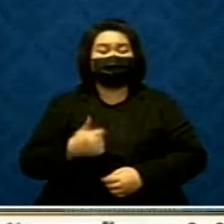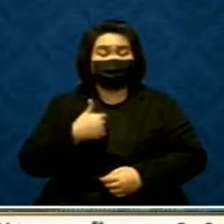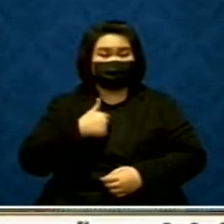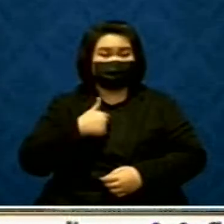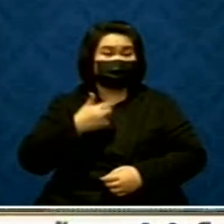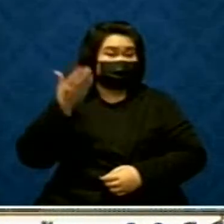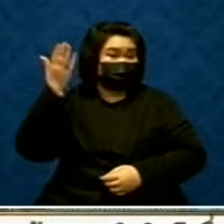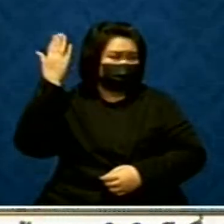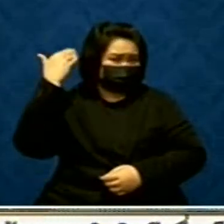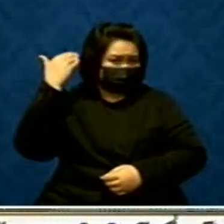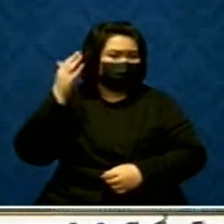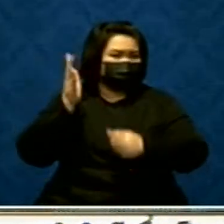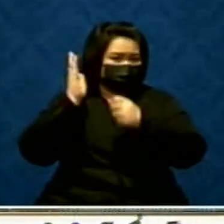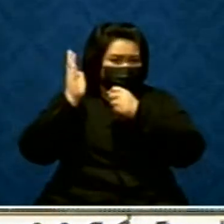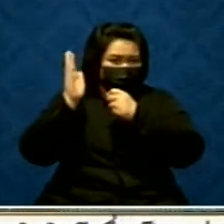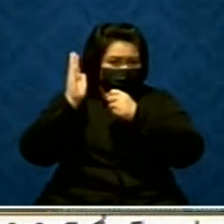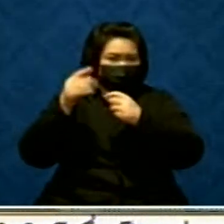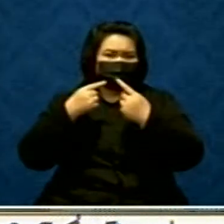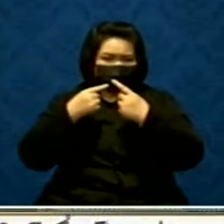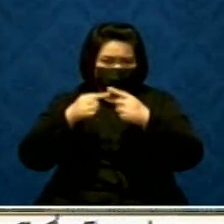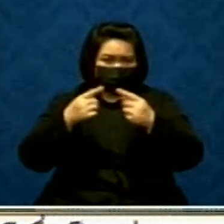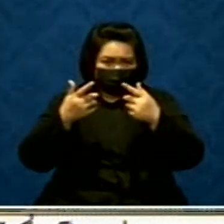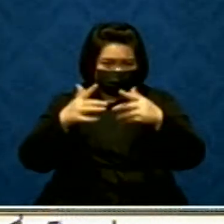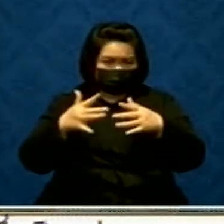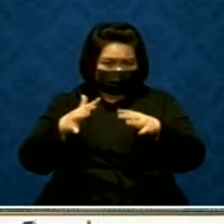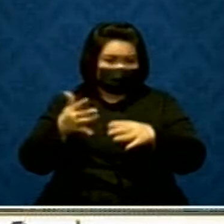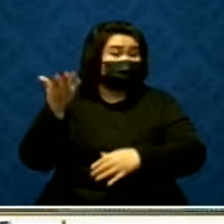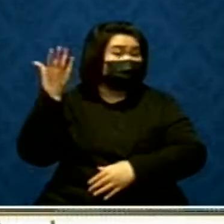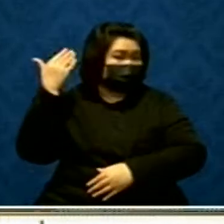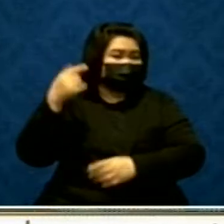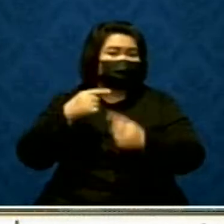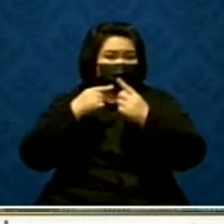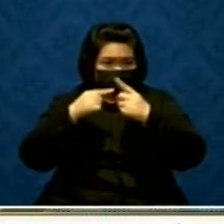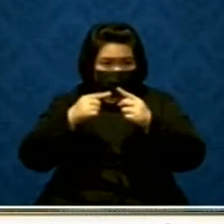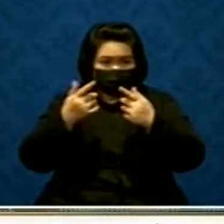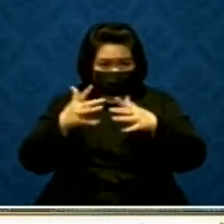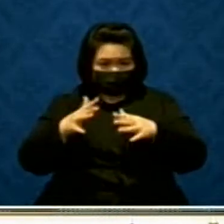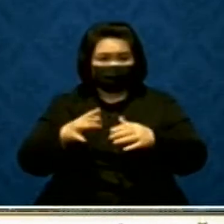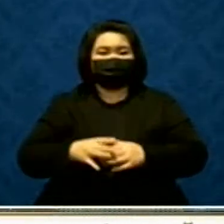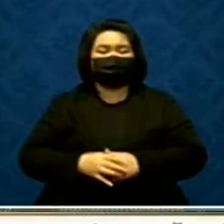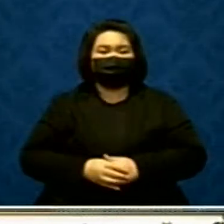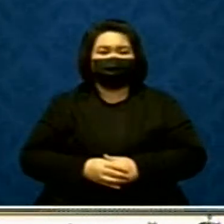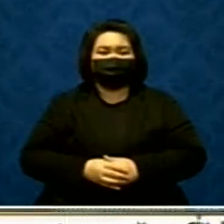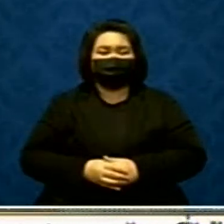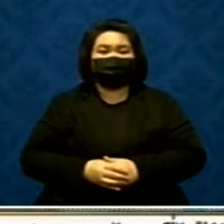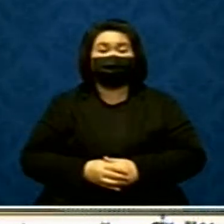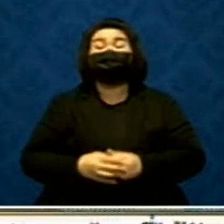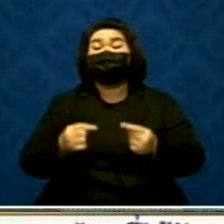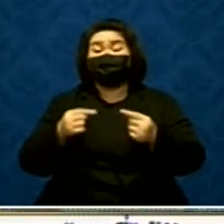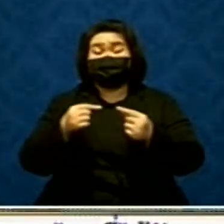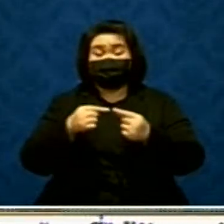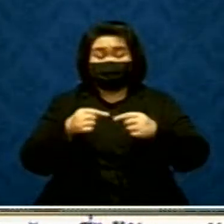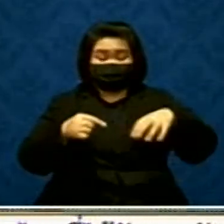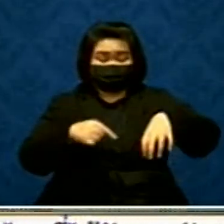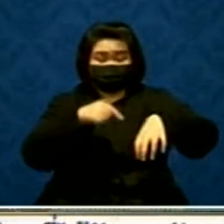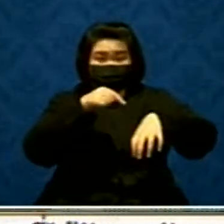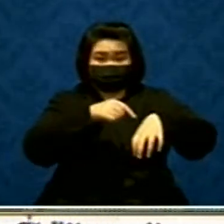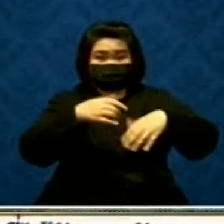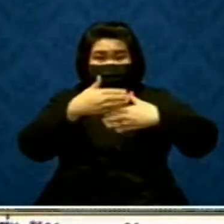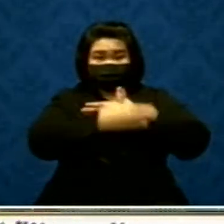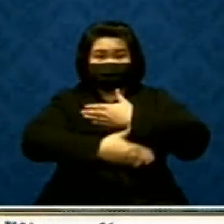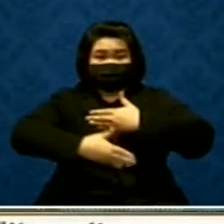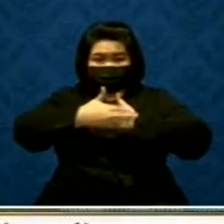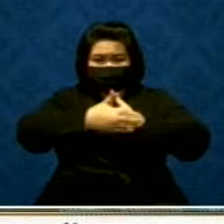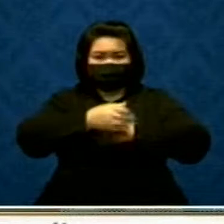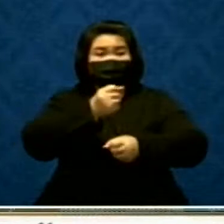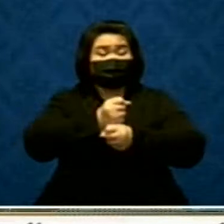ายนะครับตอบคำอภิปรายในการอภิปรายที่ผ่านมาแล้วนะครับว่าในฐานะที่หน่วยงานการรถไฟนะครับเป็นหน่วยงาน